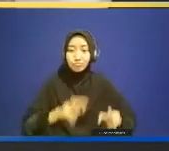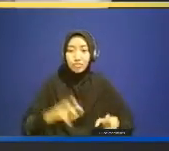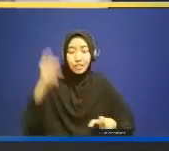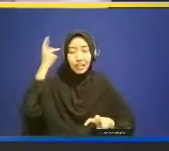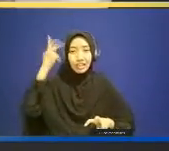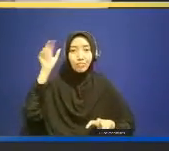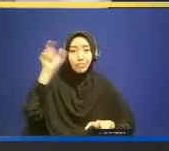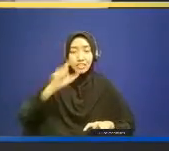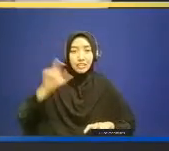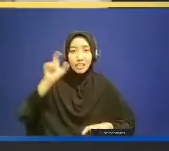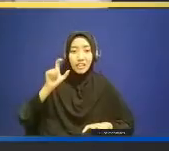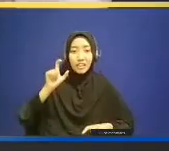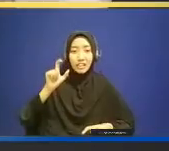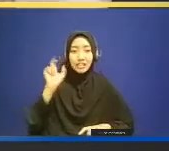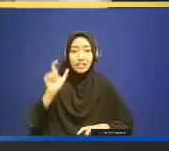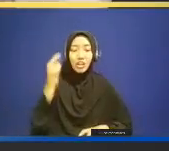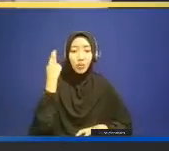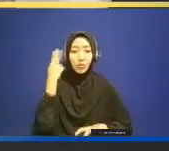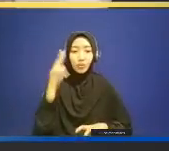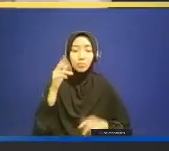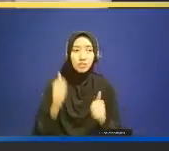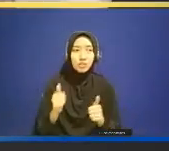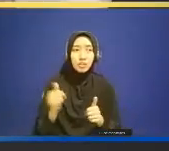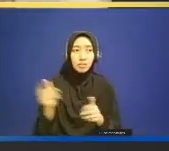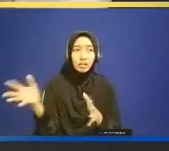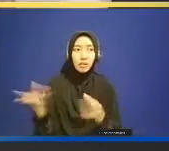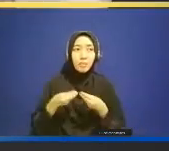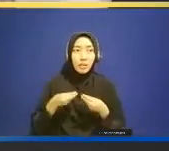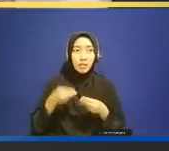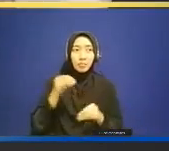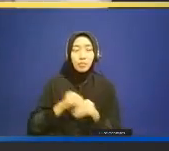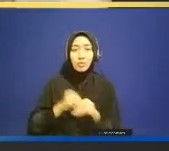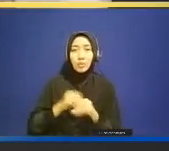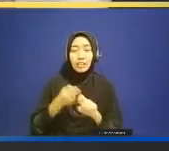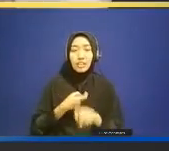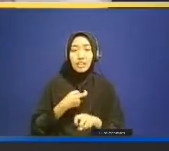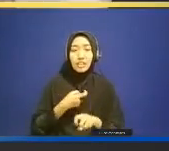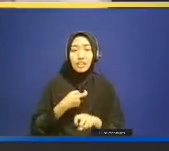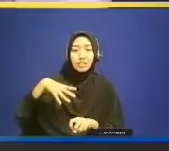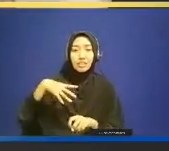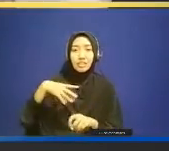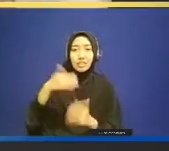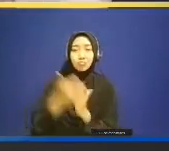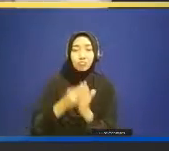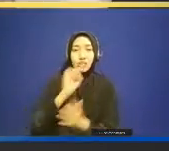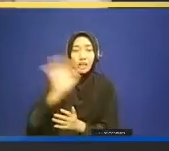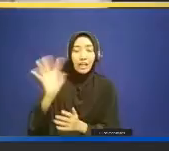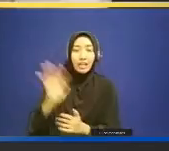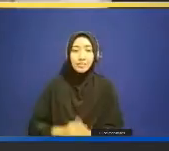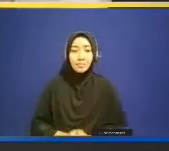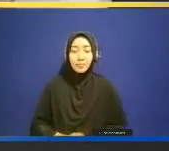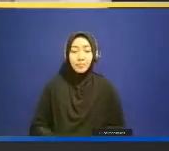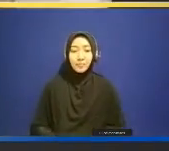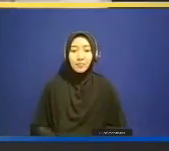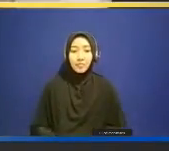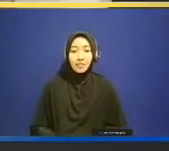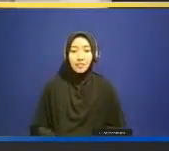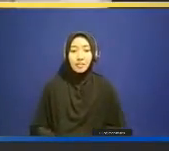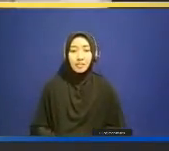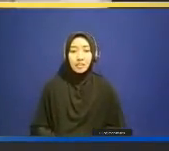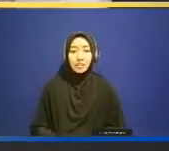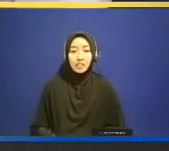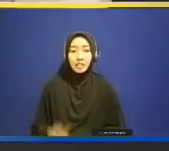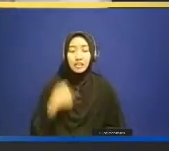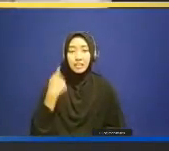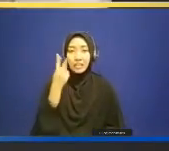mencari cara untuk bisa mendapatkan pemasukan dari sumber yang lain ya dan kelihatannya yang banyak di